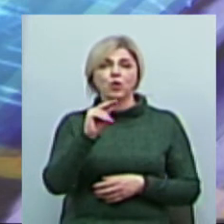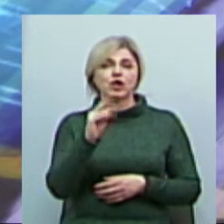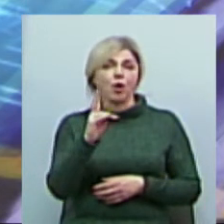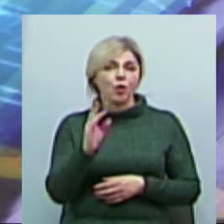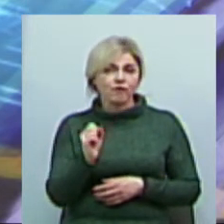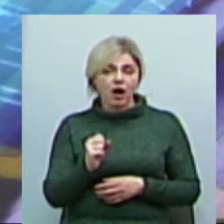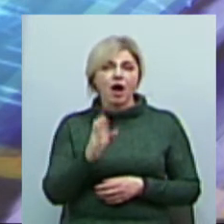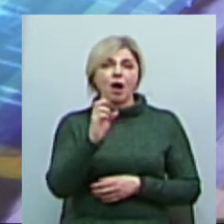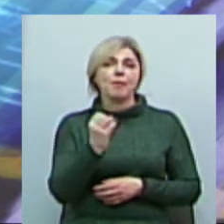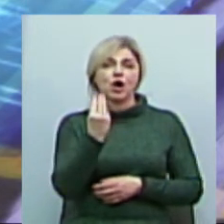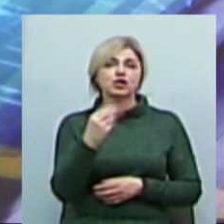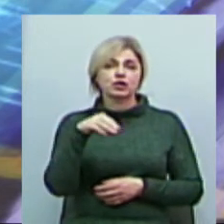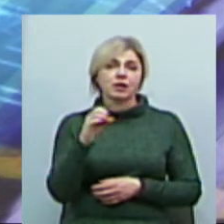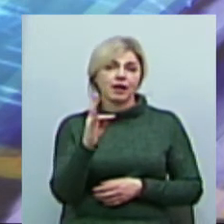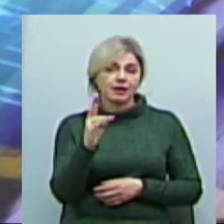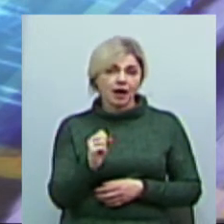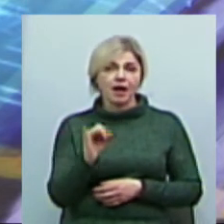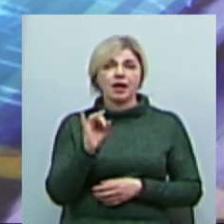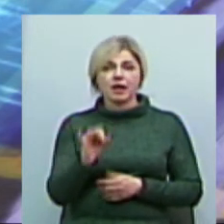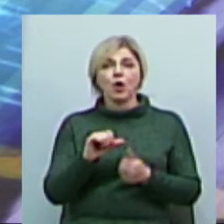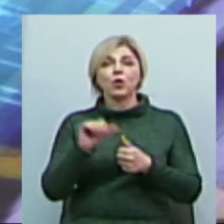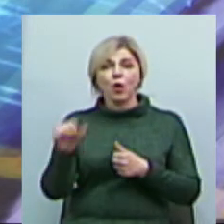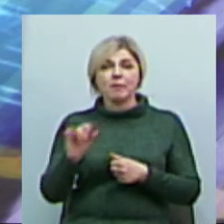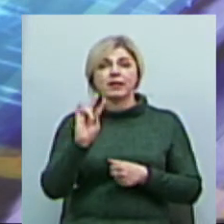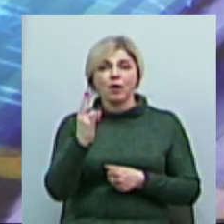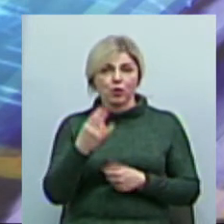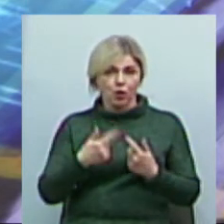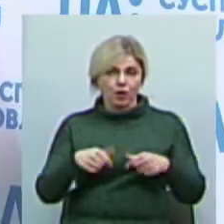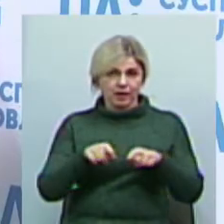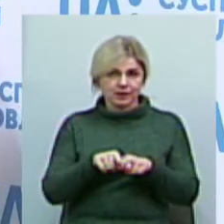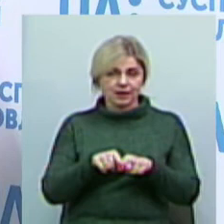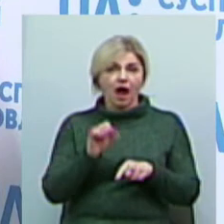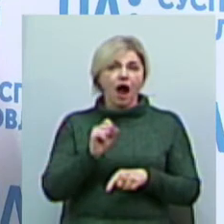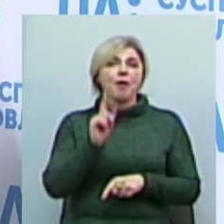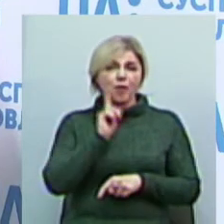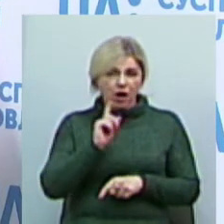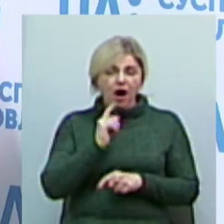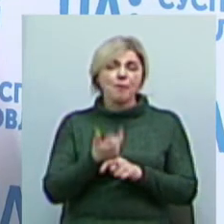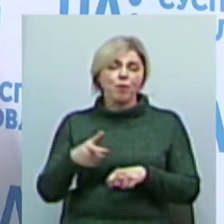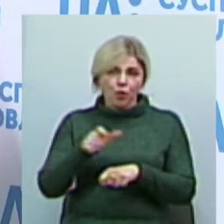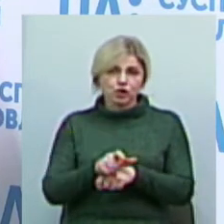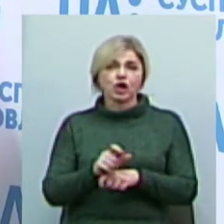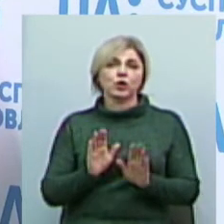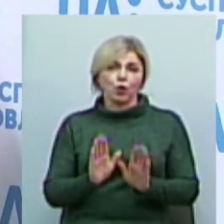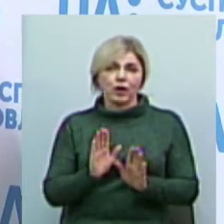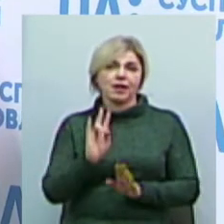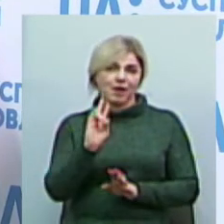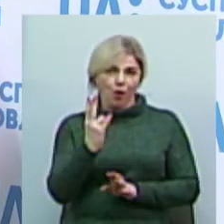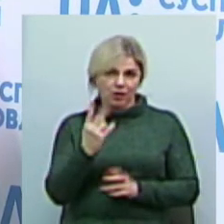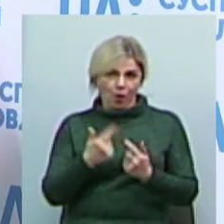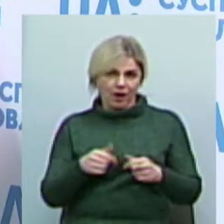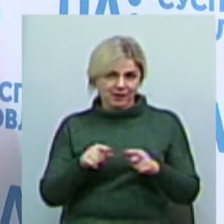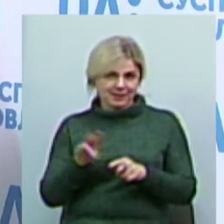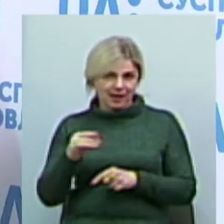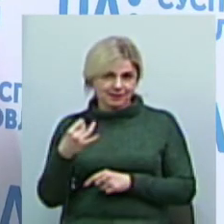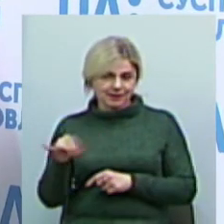новых, вот Баштанка, помимо николаевских организаций. Но пока еще больше из Николаевска. Но так? Пока, да, у нас по